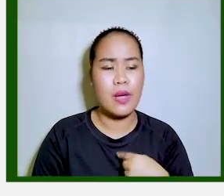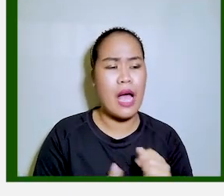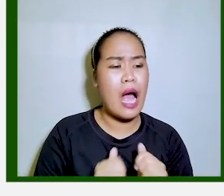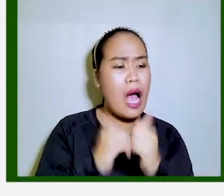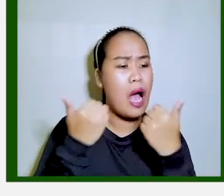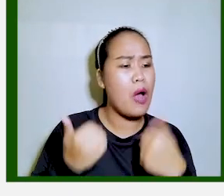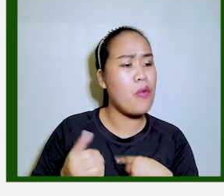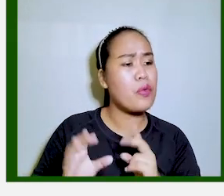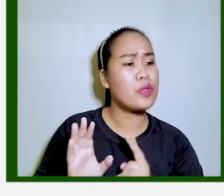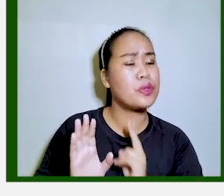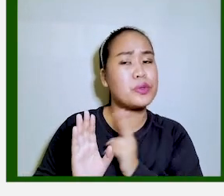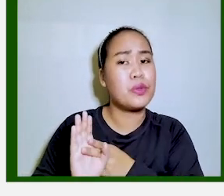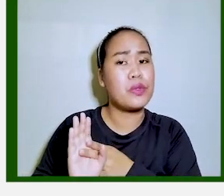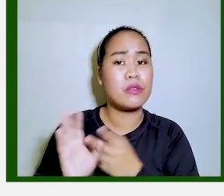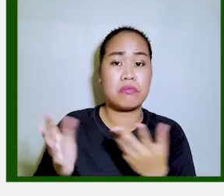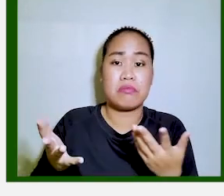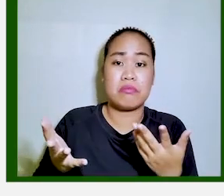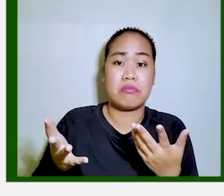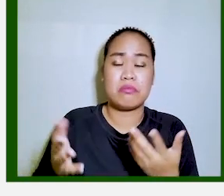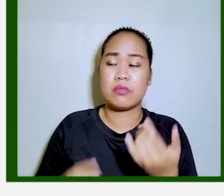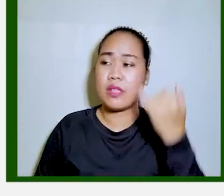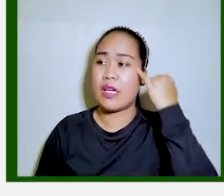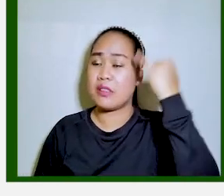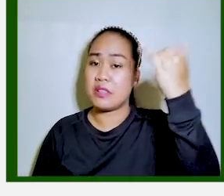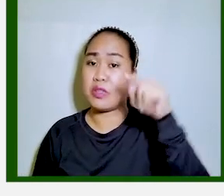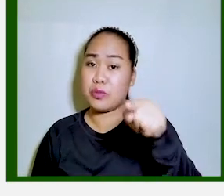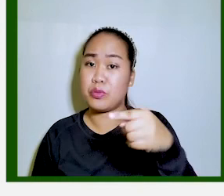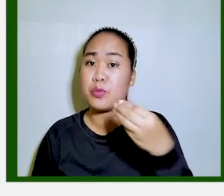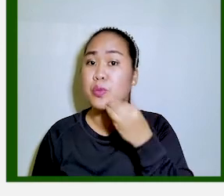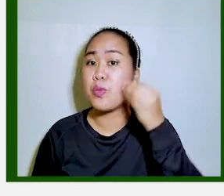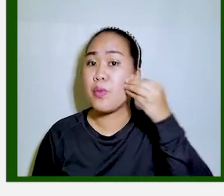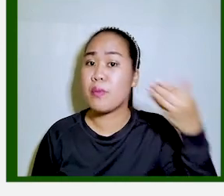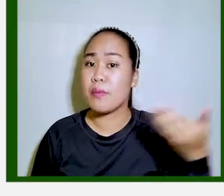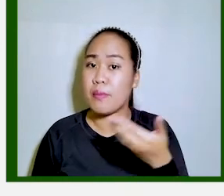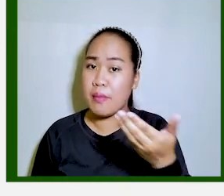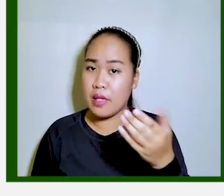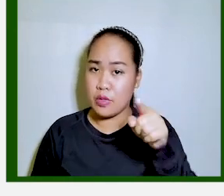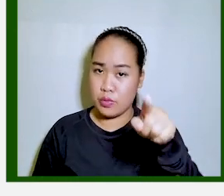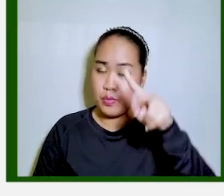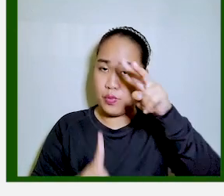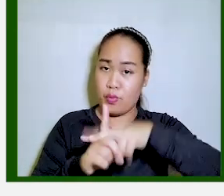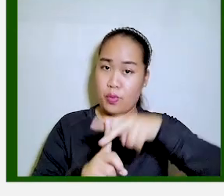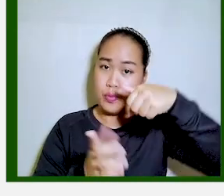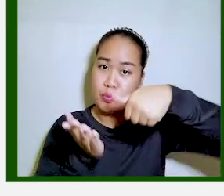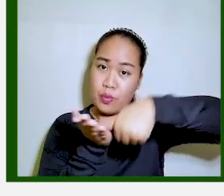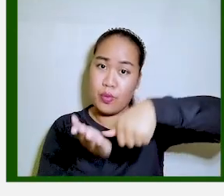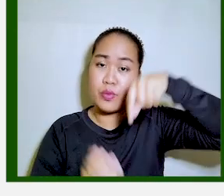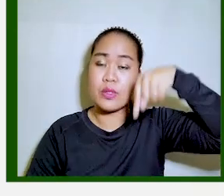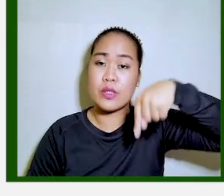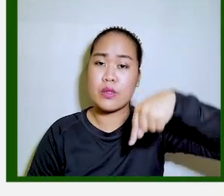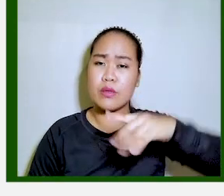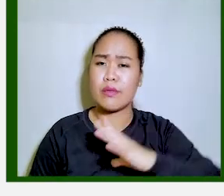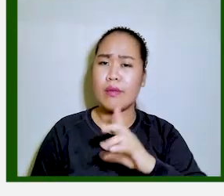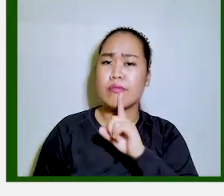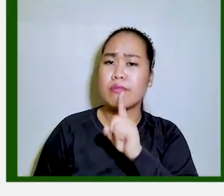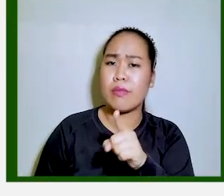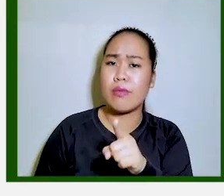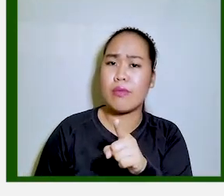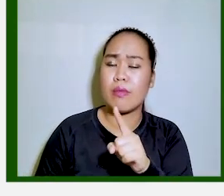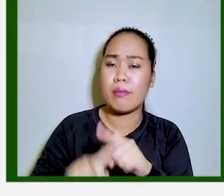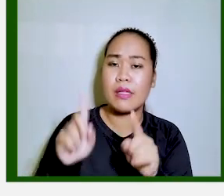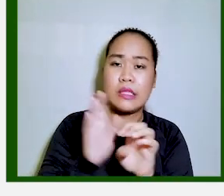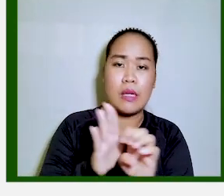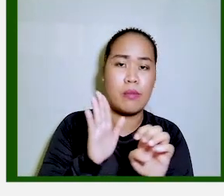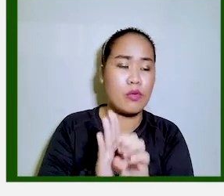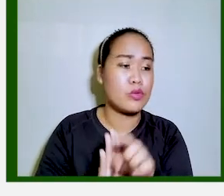kung Pasigenyo naman kayo, di ba, I guess, botante kayo, halos sure yun eh, di ba? Kung hindi naman kayo botante, again,